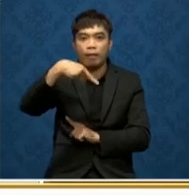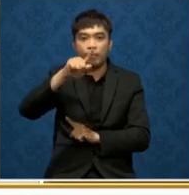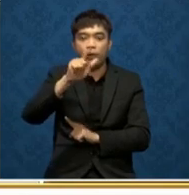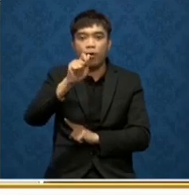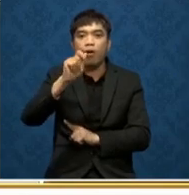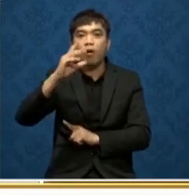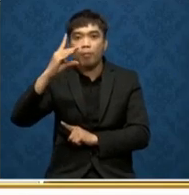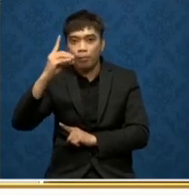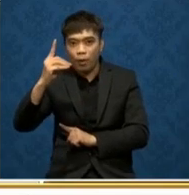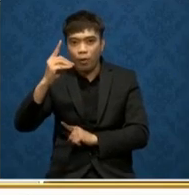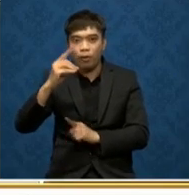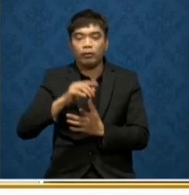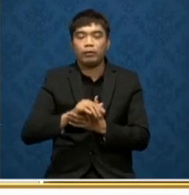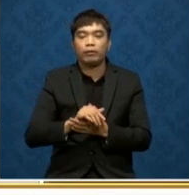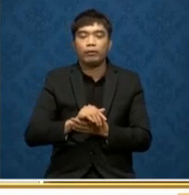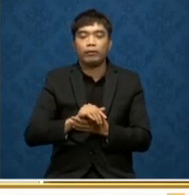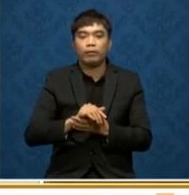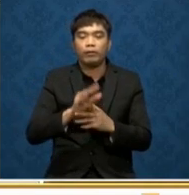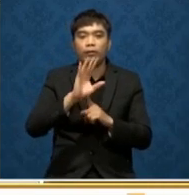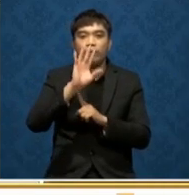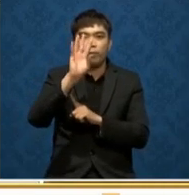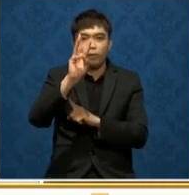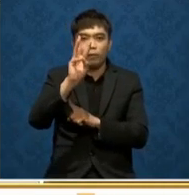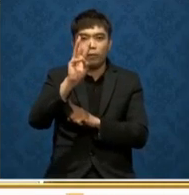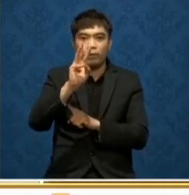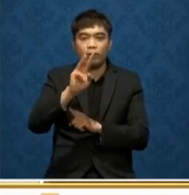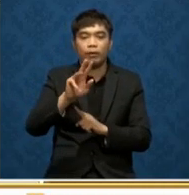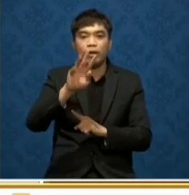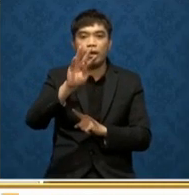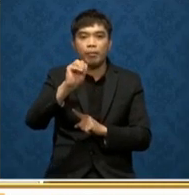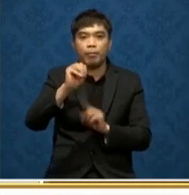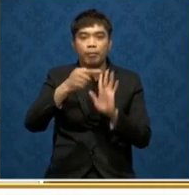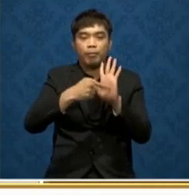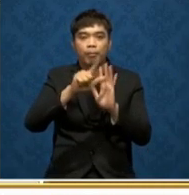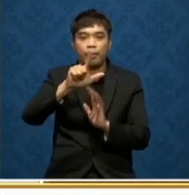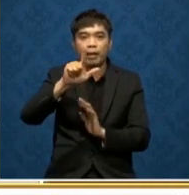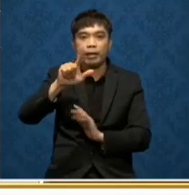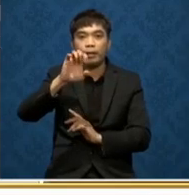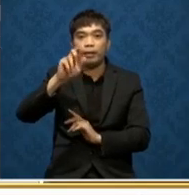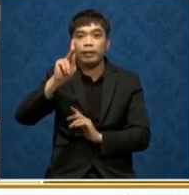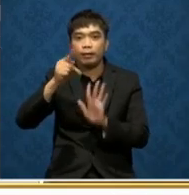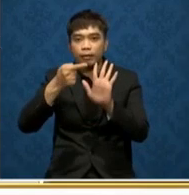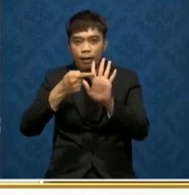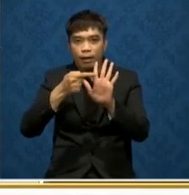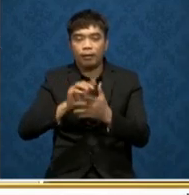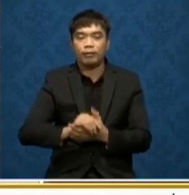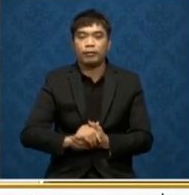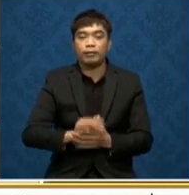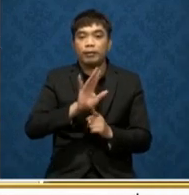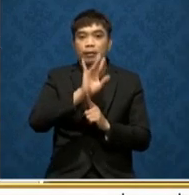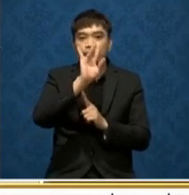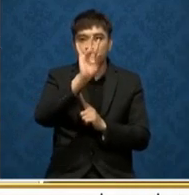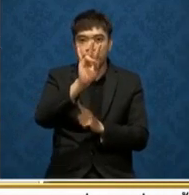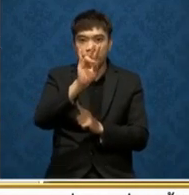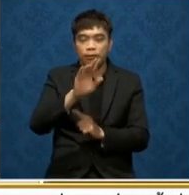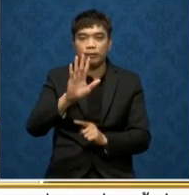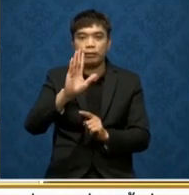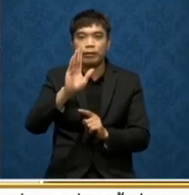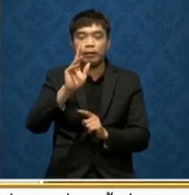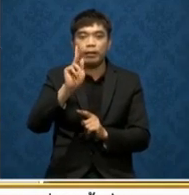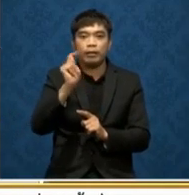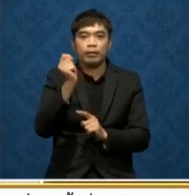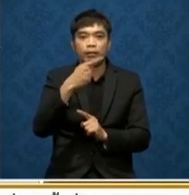สุรัสวดี 6. นางสาวมัลลิกาจิรพันธ์วานิช 7. นายชกา